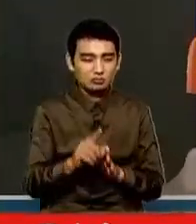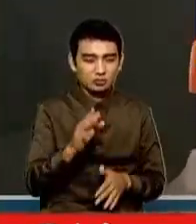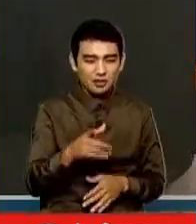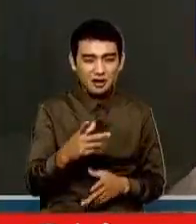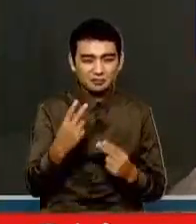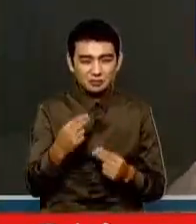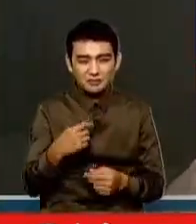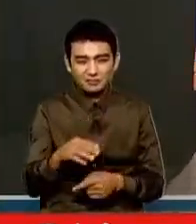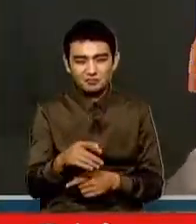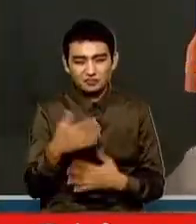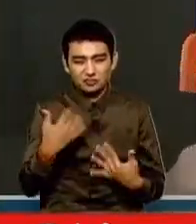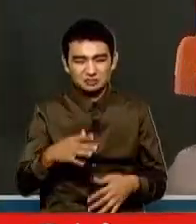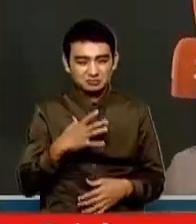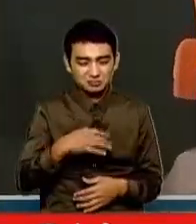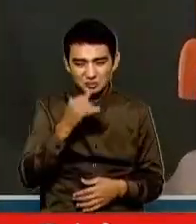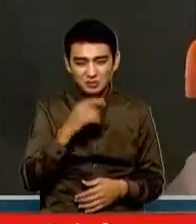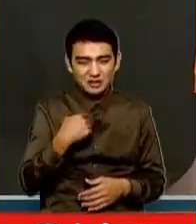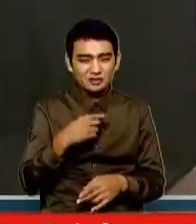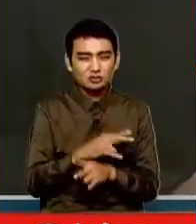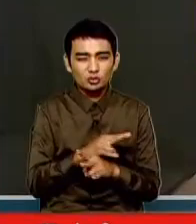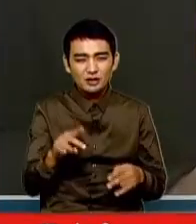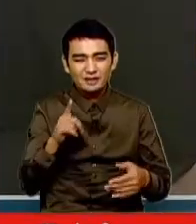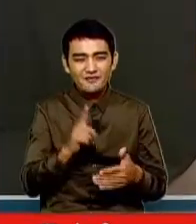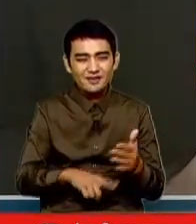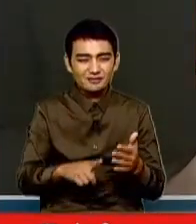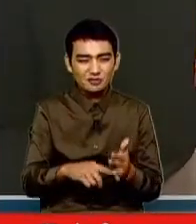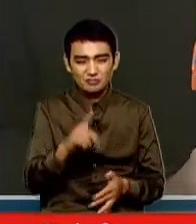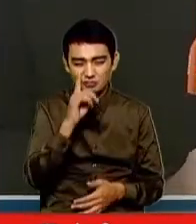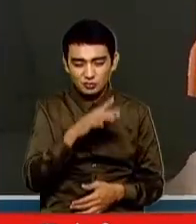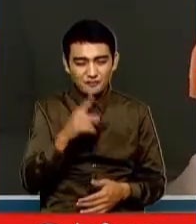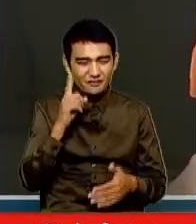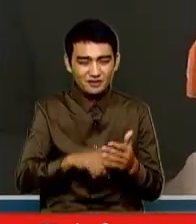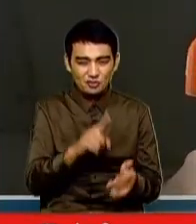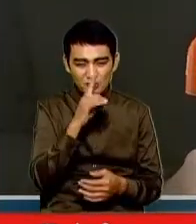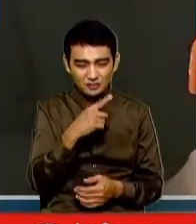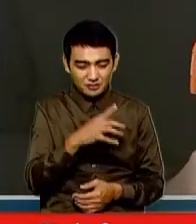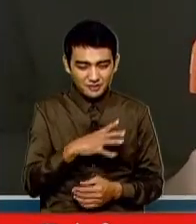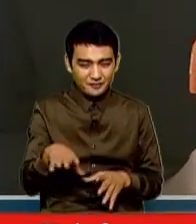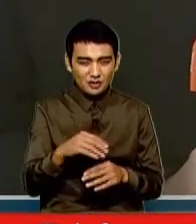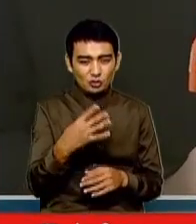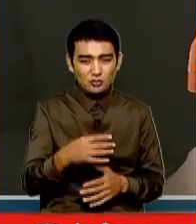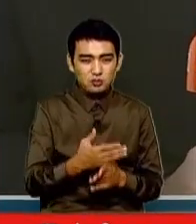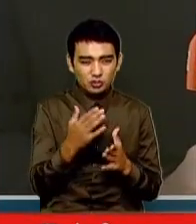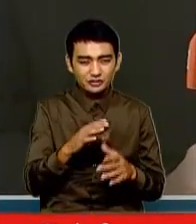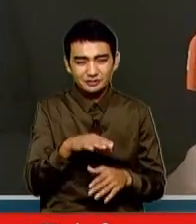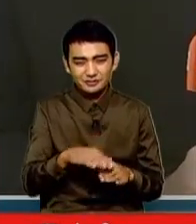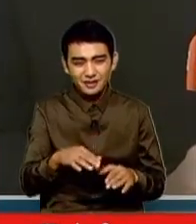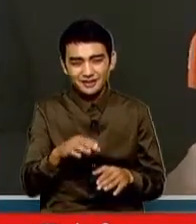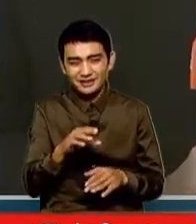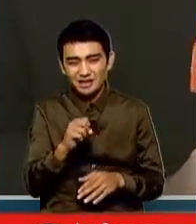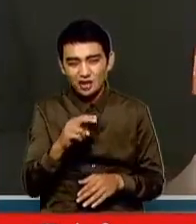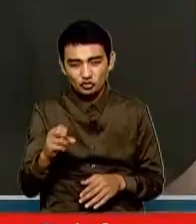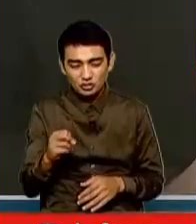көңілі қалған жұрт бұл жолда ешкімнің сөзіне сенбейміз деді. Қазір қала бойынша 40-қа жуық бау-бақша қауымдастығы